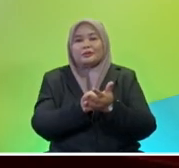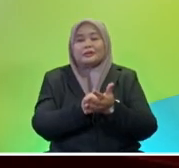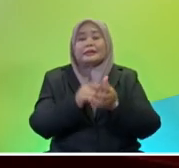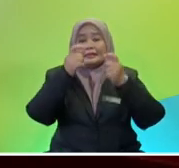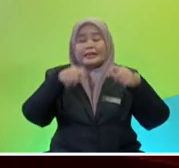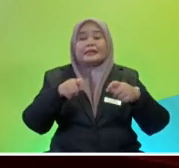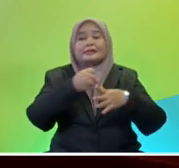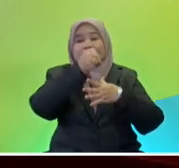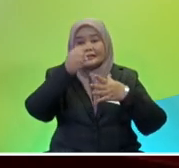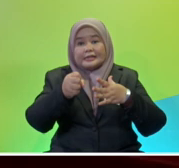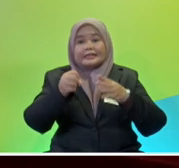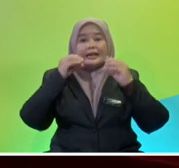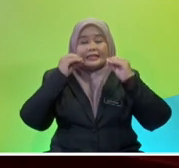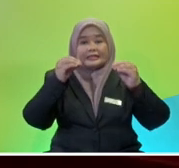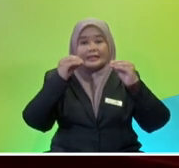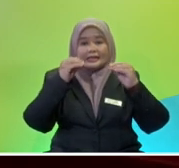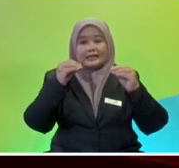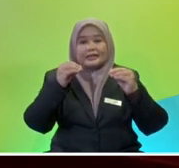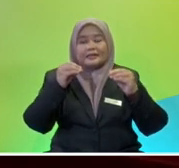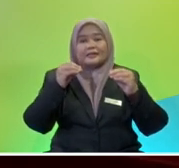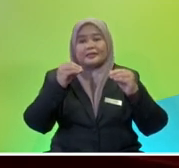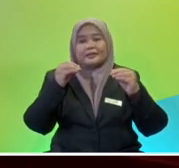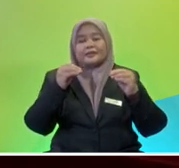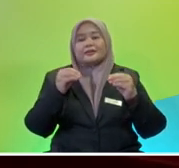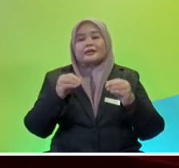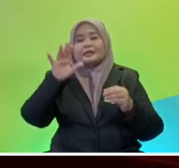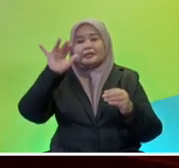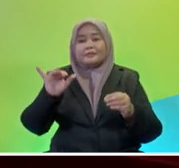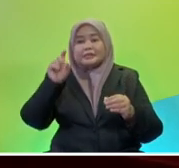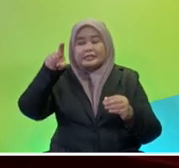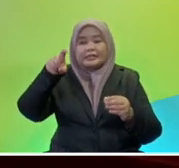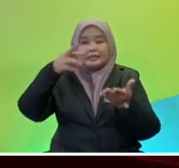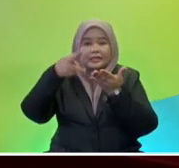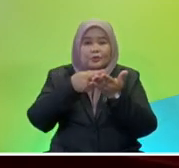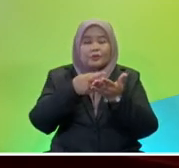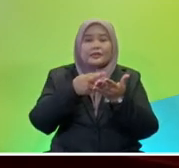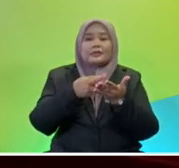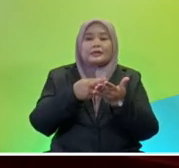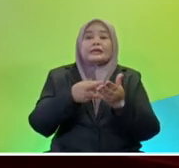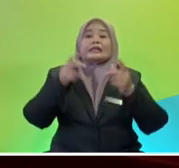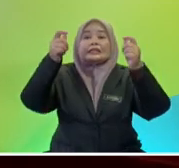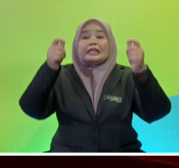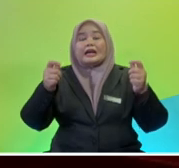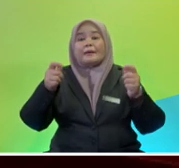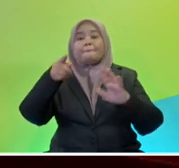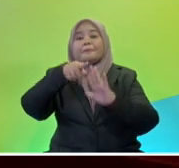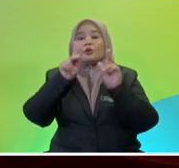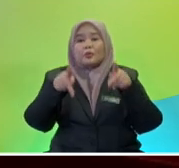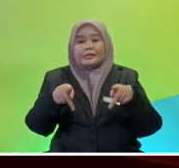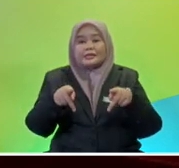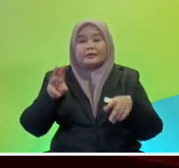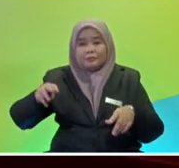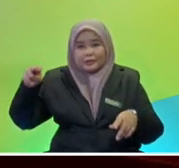telah selesai diajar dan ditaksir pula yang perlu direkotkan ialah tahap penguasaan